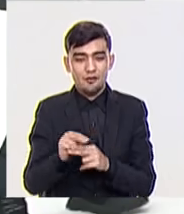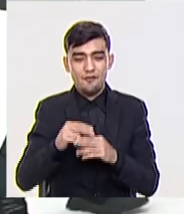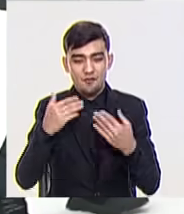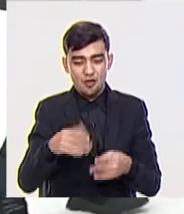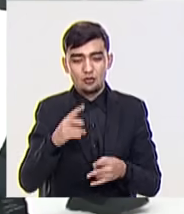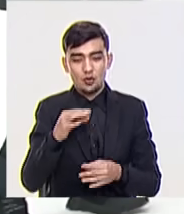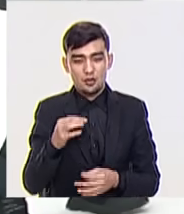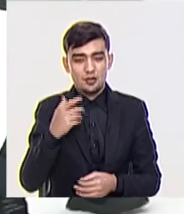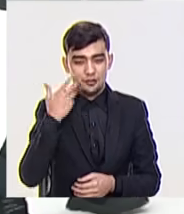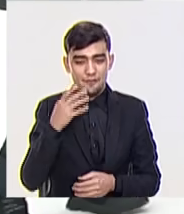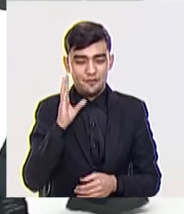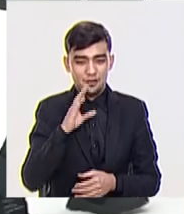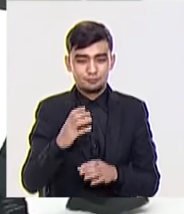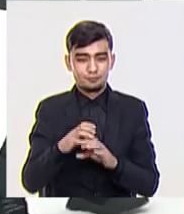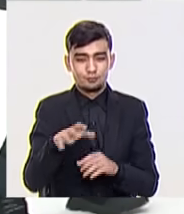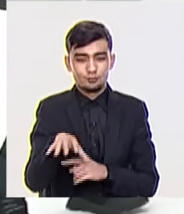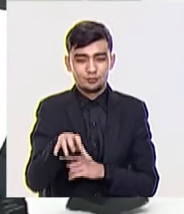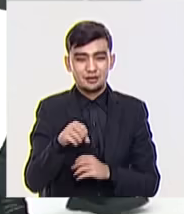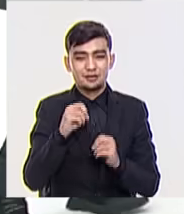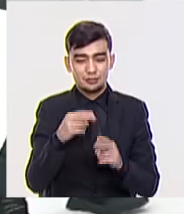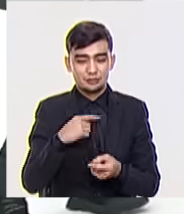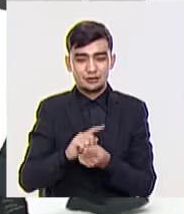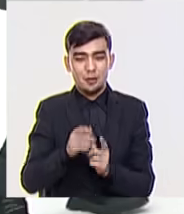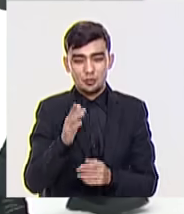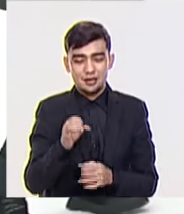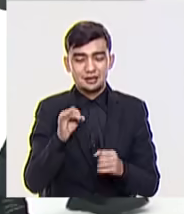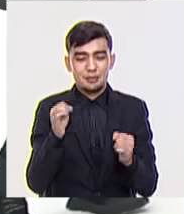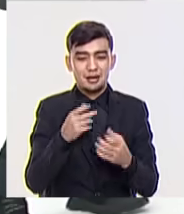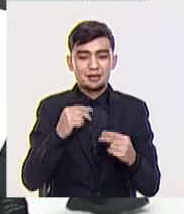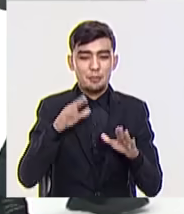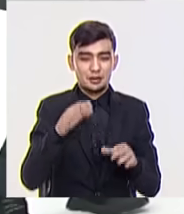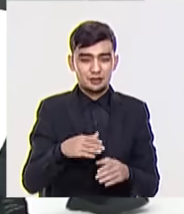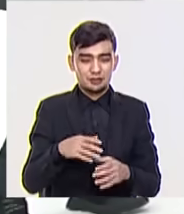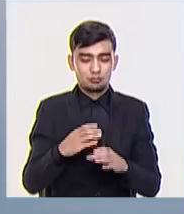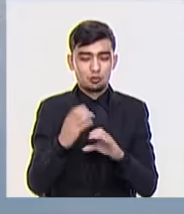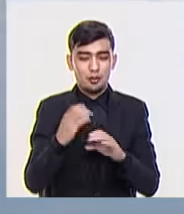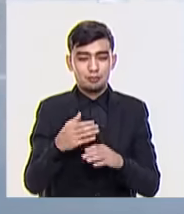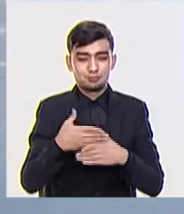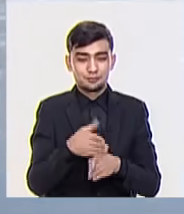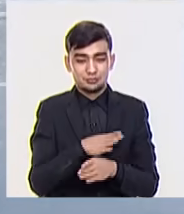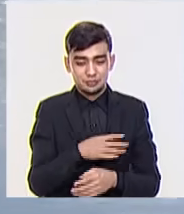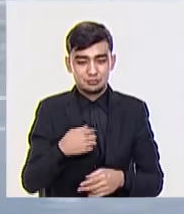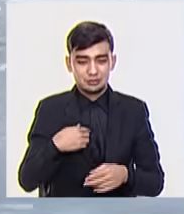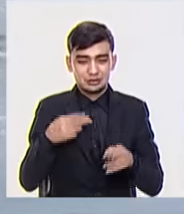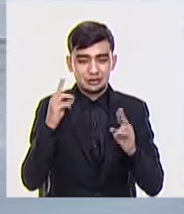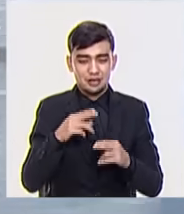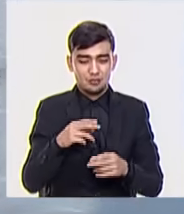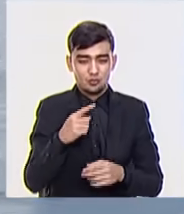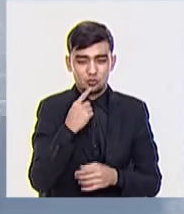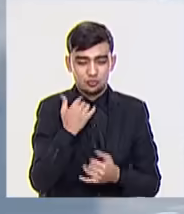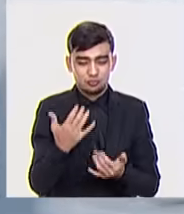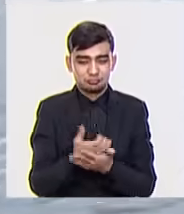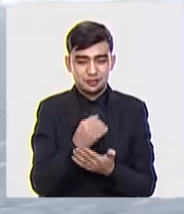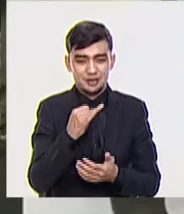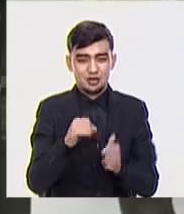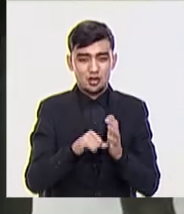кезекте су сорғызатын құрылғын ауыстырамыз. Қыс мезгілінде тағы қай жерде құбыр жарылған анықтау қиынға соғып жатыр. Ауылға ауыз су берілмегелі 6